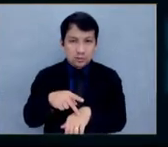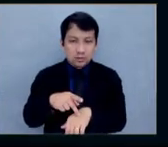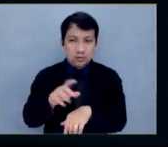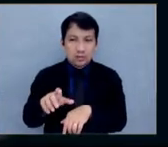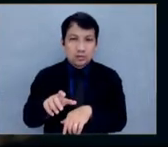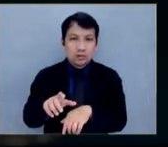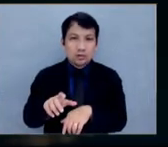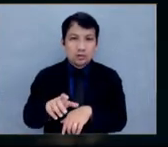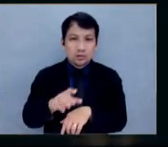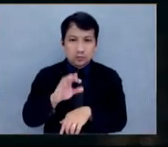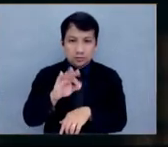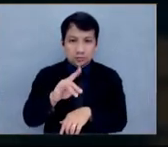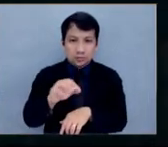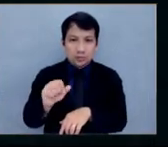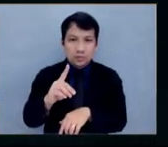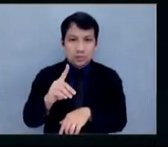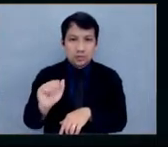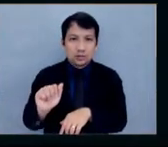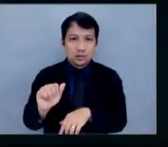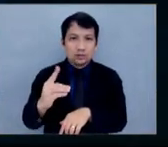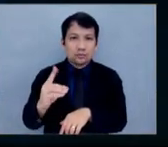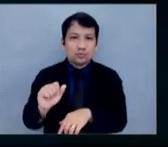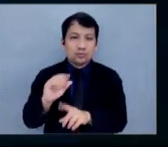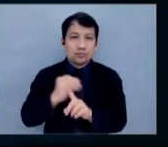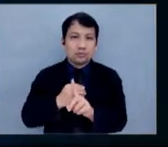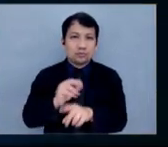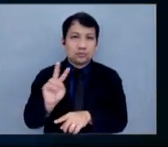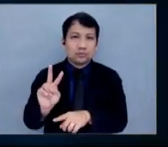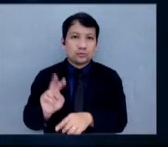Deux sa October 2.